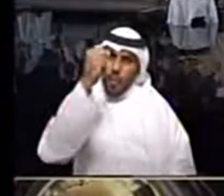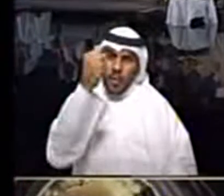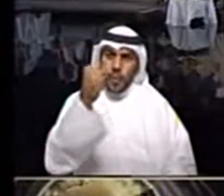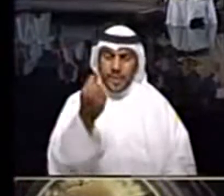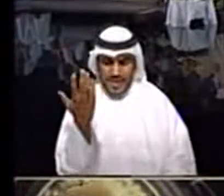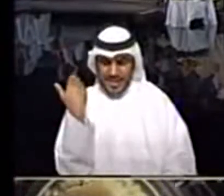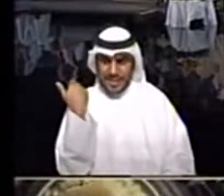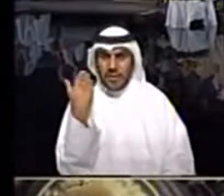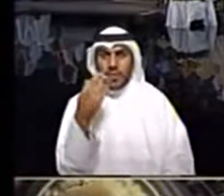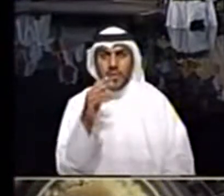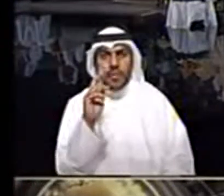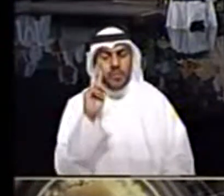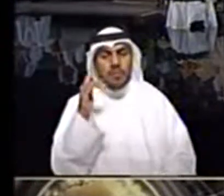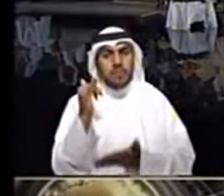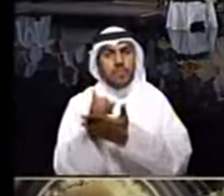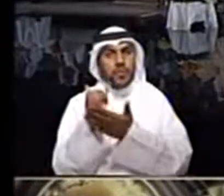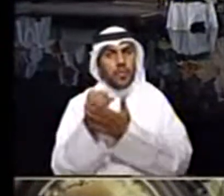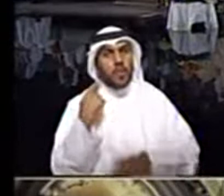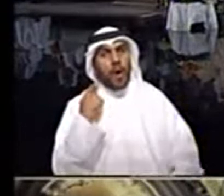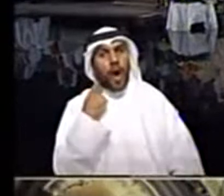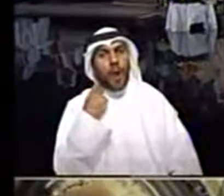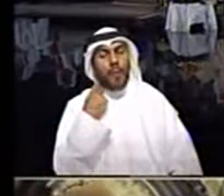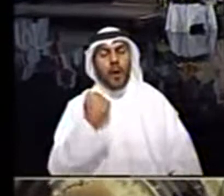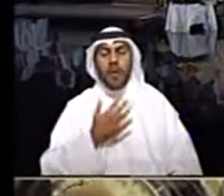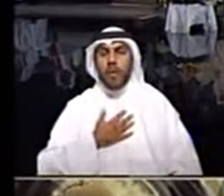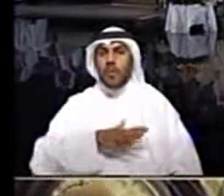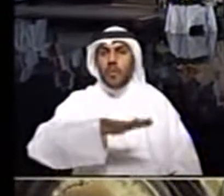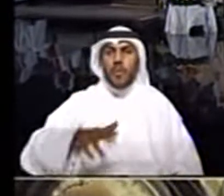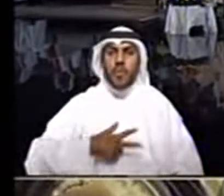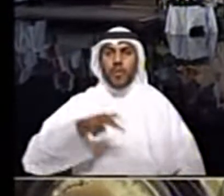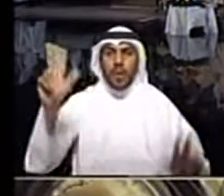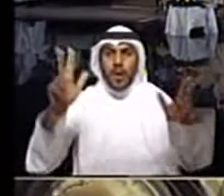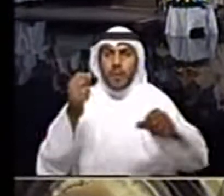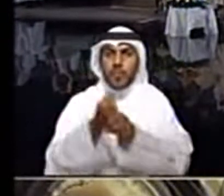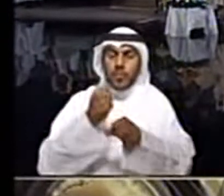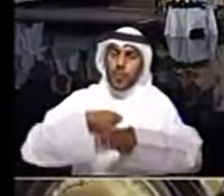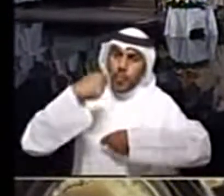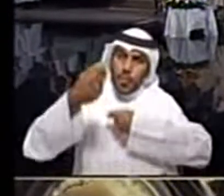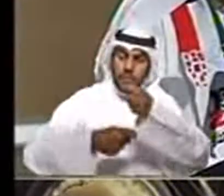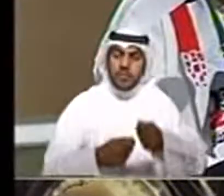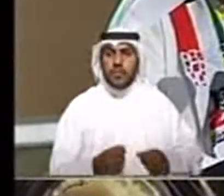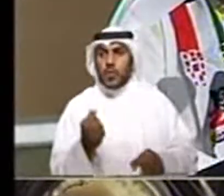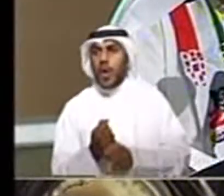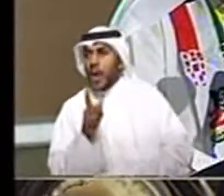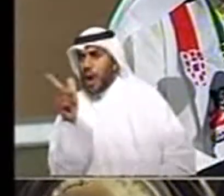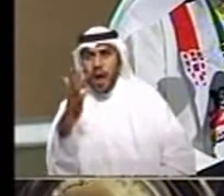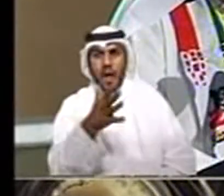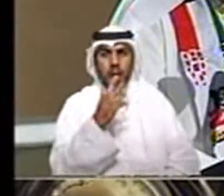مثالا لتحمل كامل المسؤولية الوطنية في العمل الإعلامي كانت محل تقدير